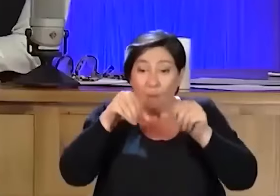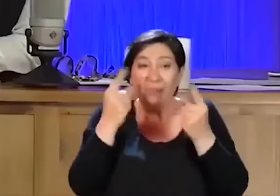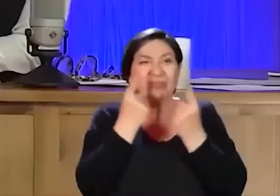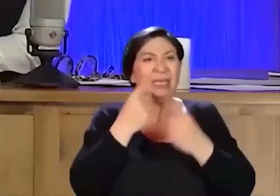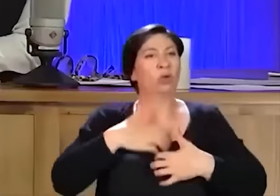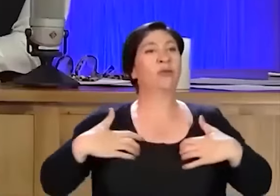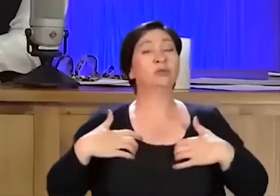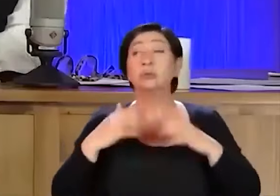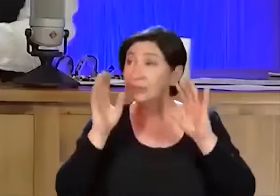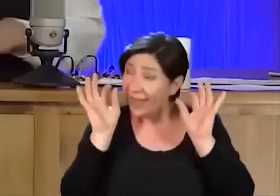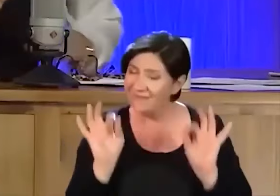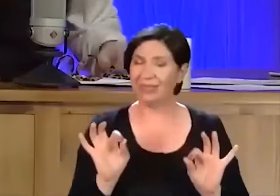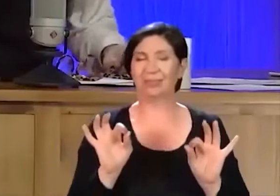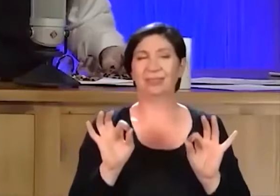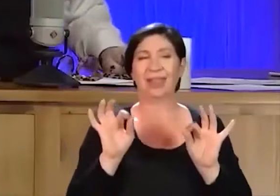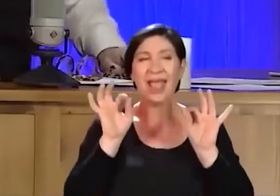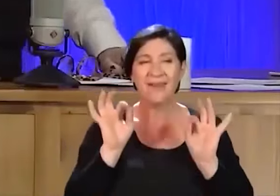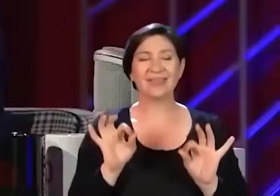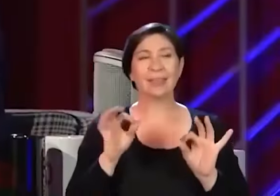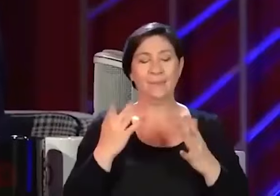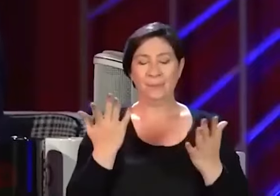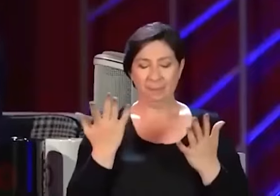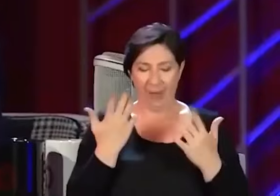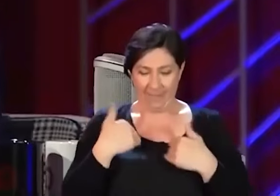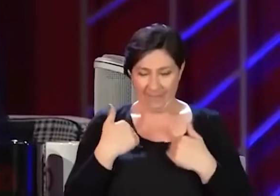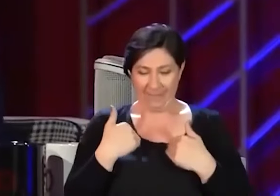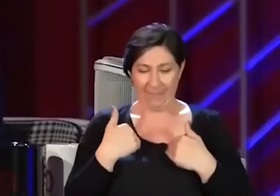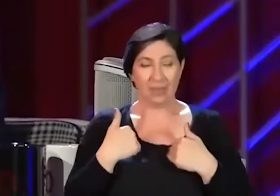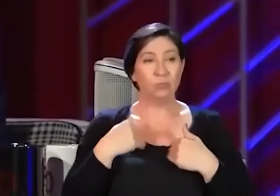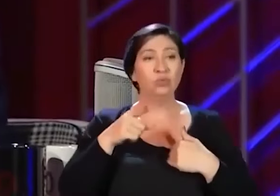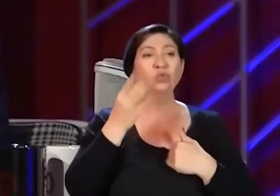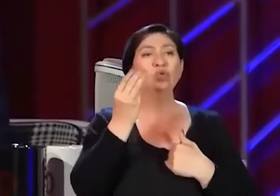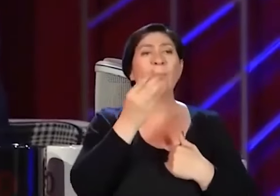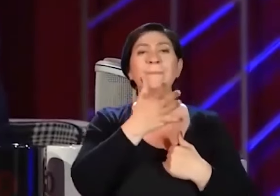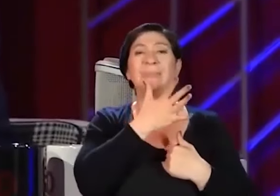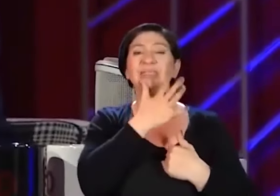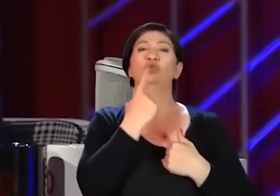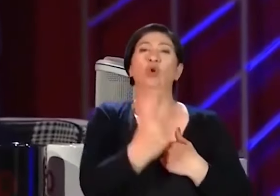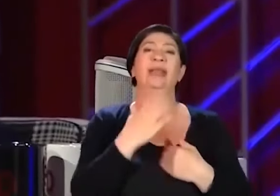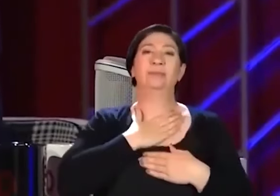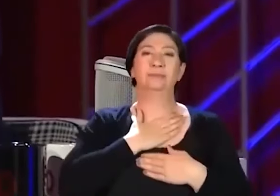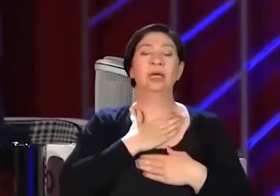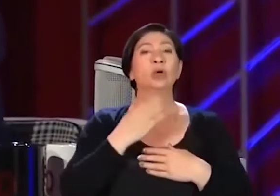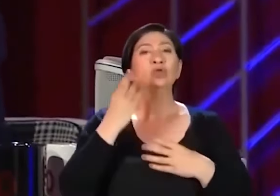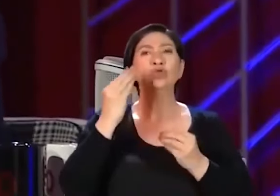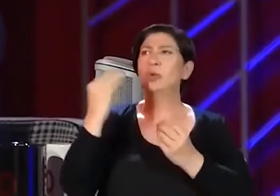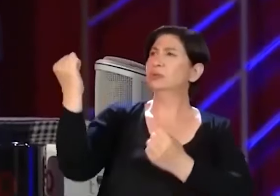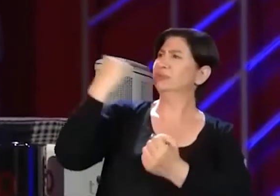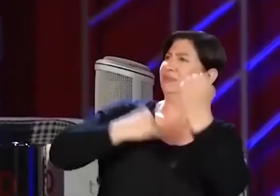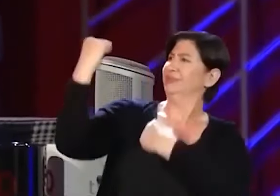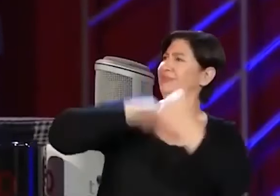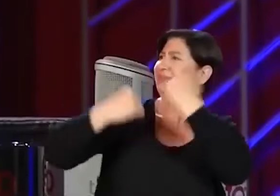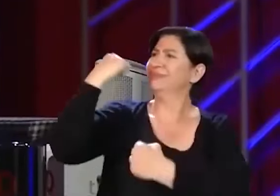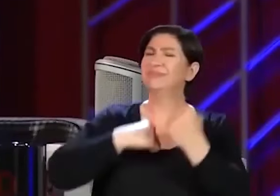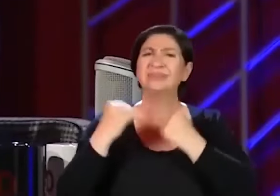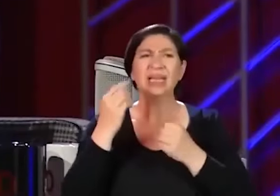şeyine güveniyorsunuz. Kesinlikle. Bir şey, mesela ben bunu çok bilinçli söyledim. Çok saldırılarla, hani ilk